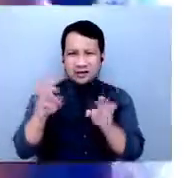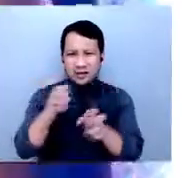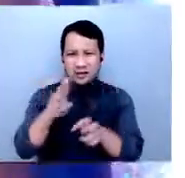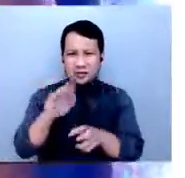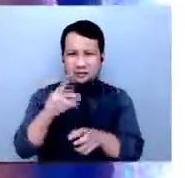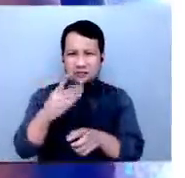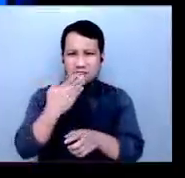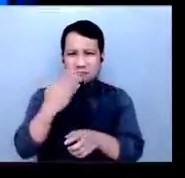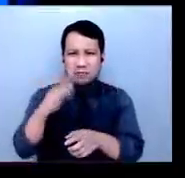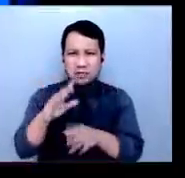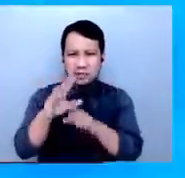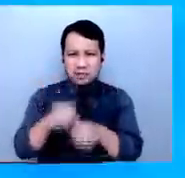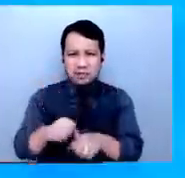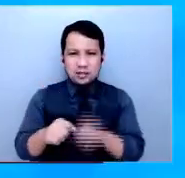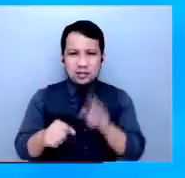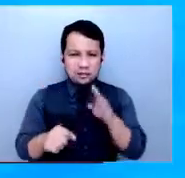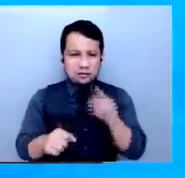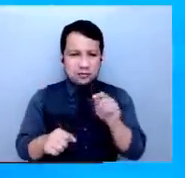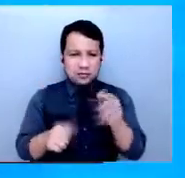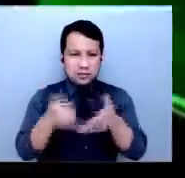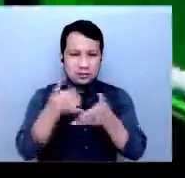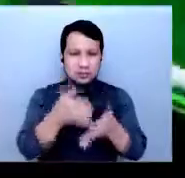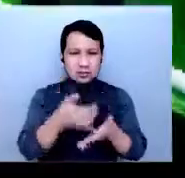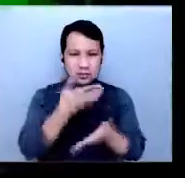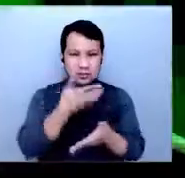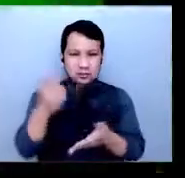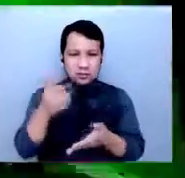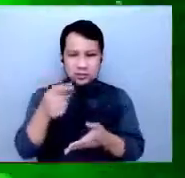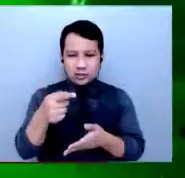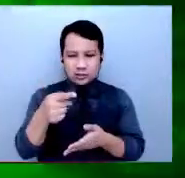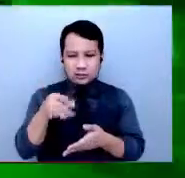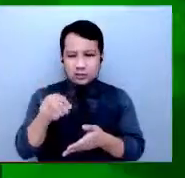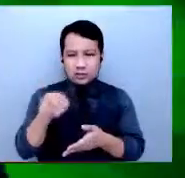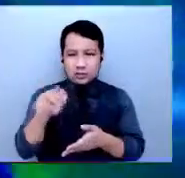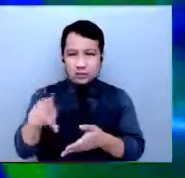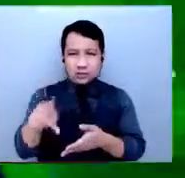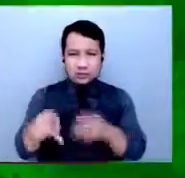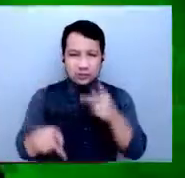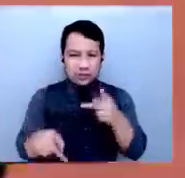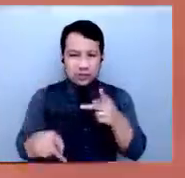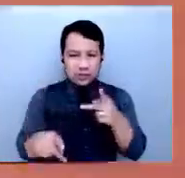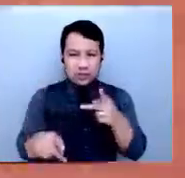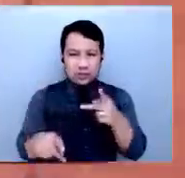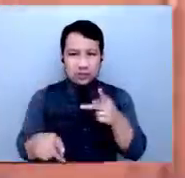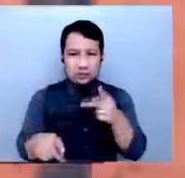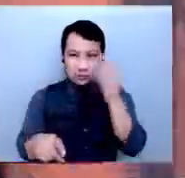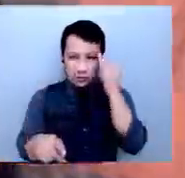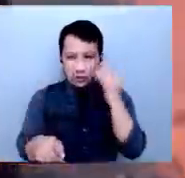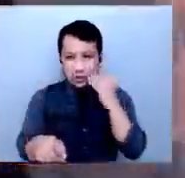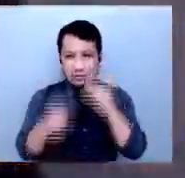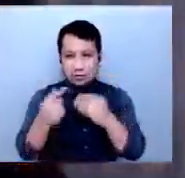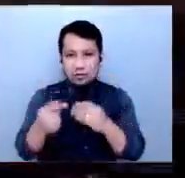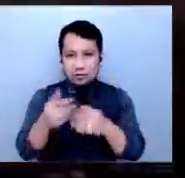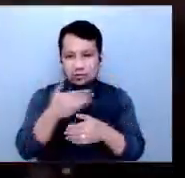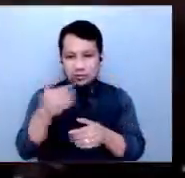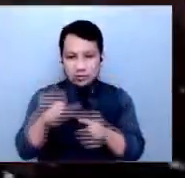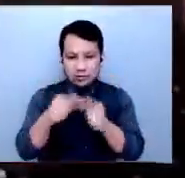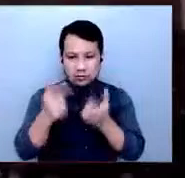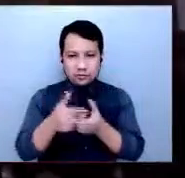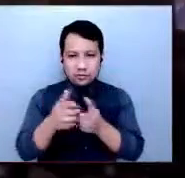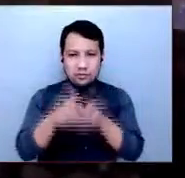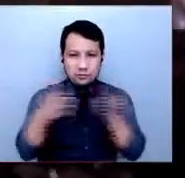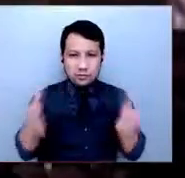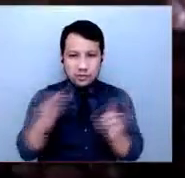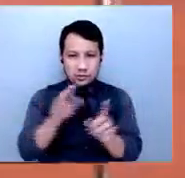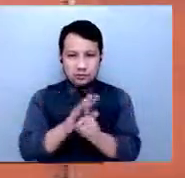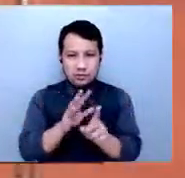awards naman ang BTS gaya ng Best Pop, Best K-Pop, Best Group at Biggest Fans. Nakuha